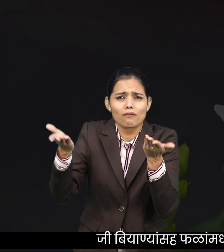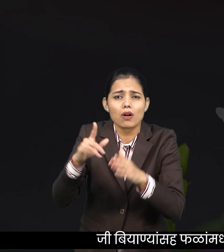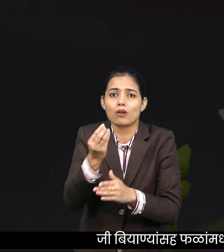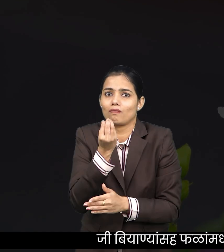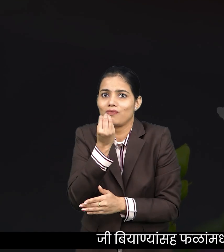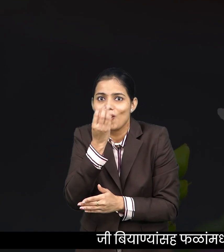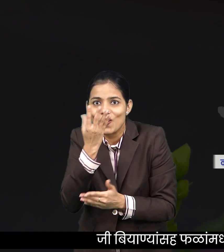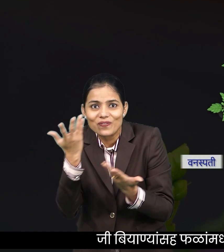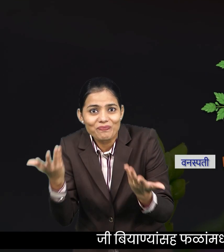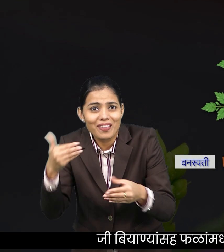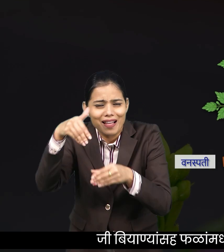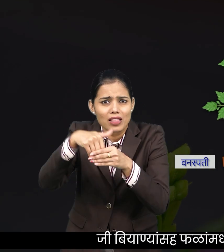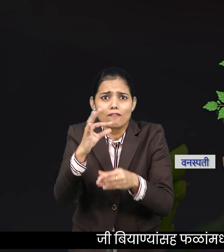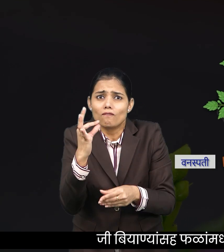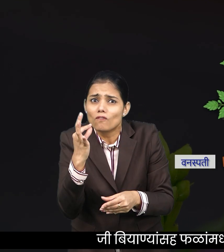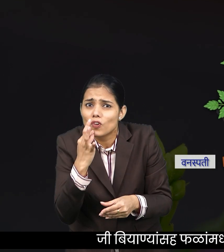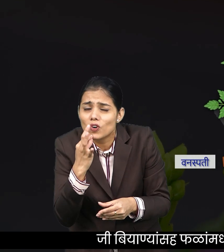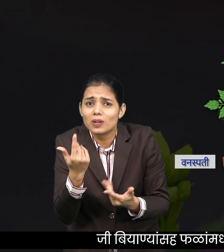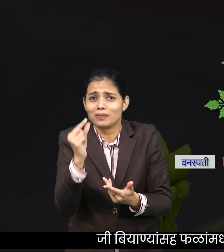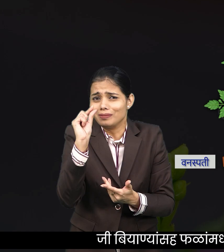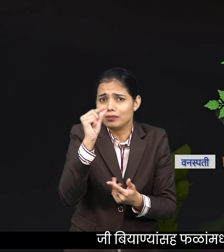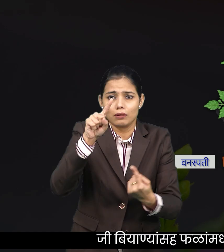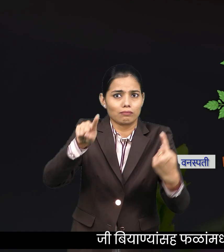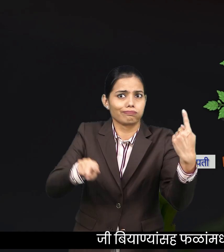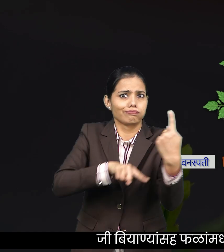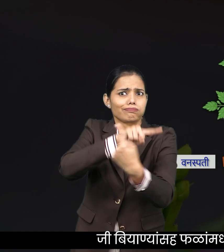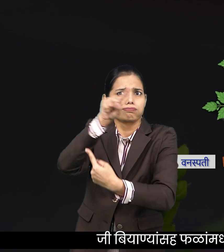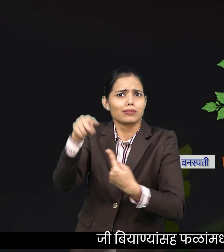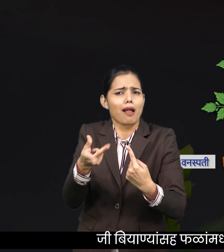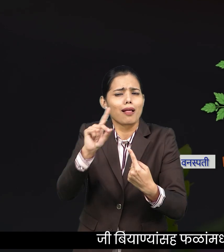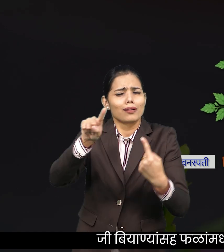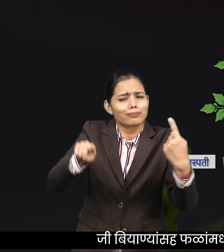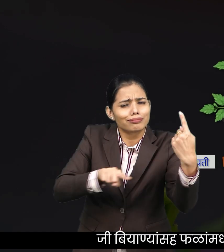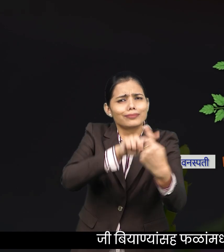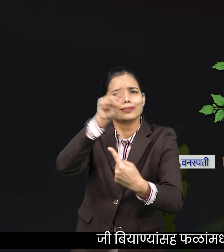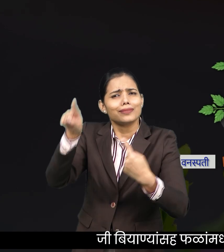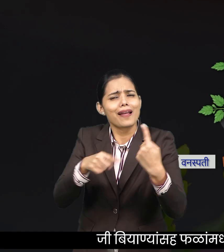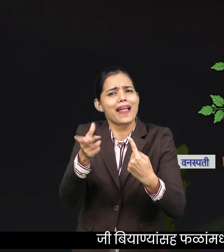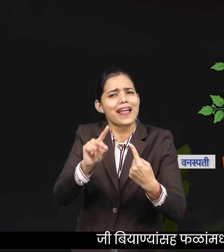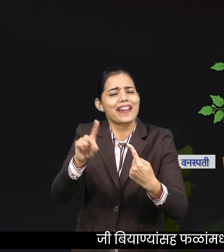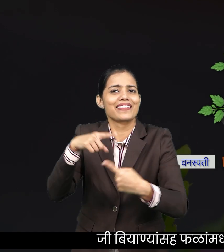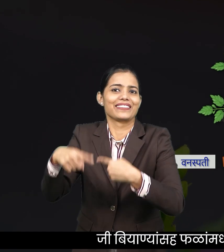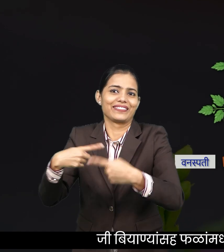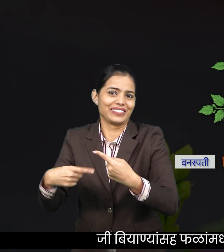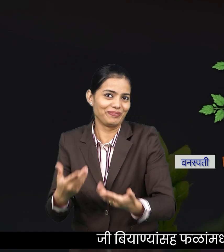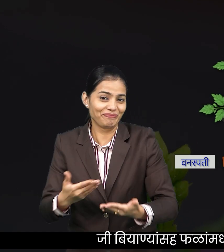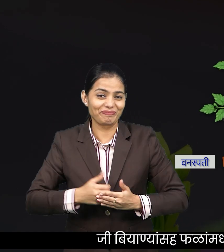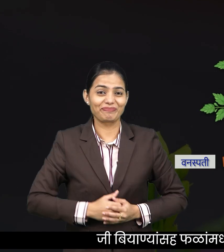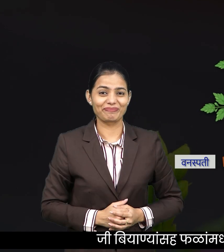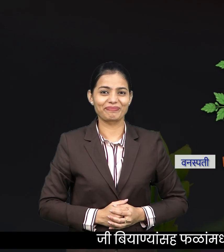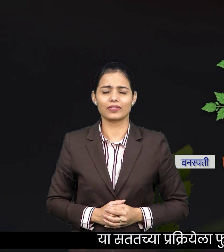जी बियाण्यांसह फळांमध्ये बदलते आणि चक्र पुन्हा सुरू